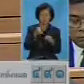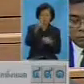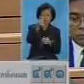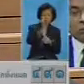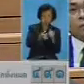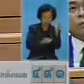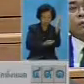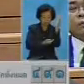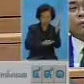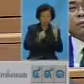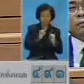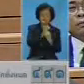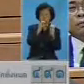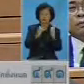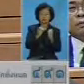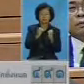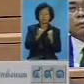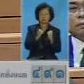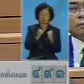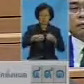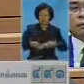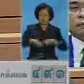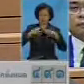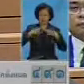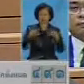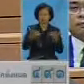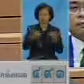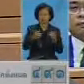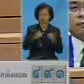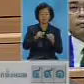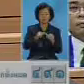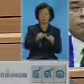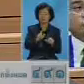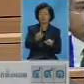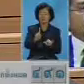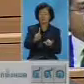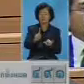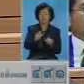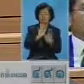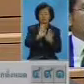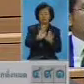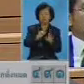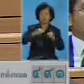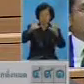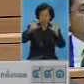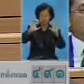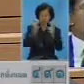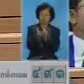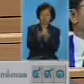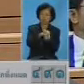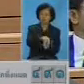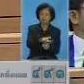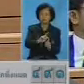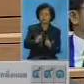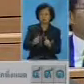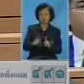ความปลอดภัยในชีวิตทรัพย์สินไม่มีทุกอย่างก็อยู่ที่ไหนครับอยู่ที่รัฐบาลทั้งนั้นนะครับความล้มเหลวทั้งหลายทั้งปวงคือเ